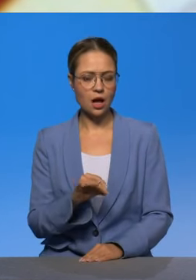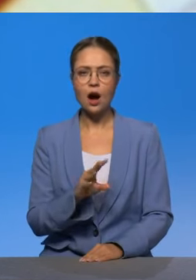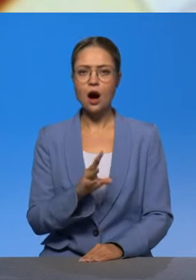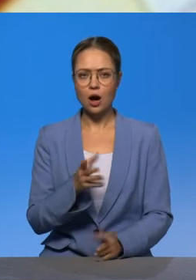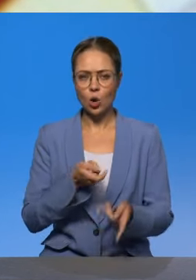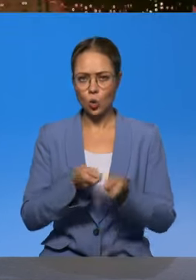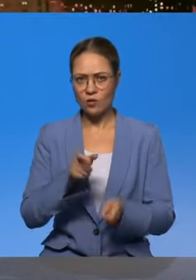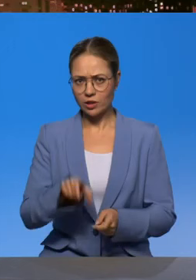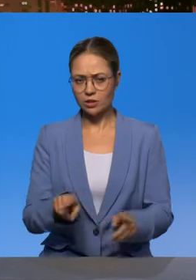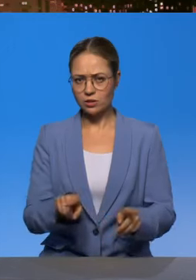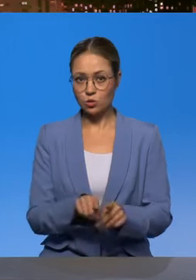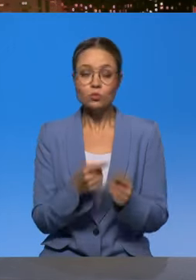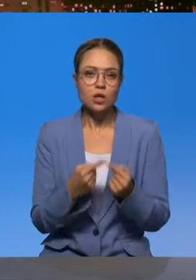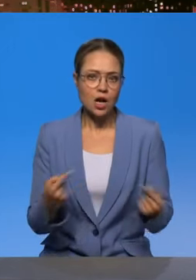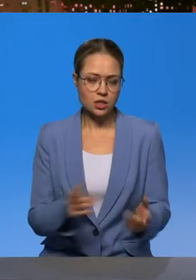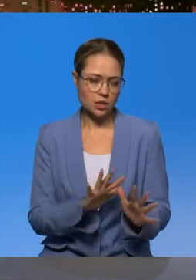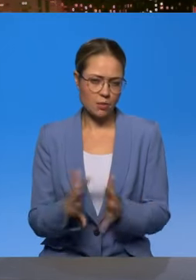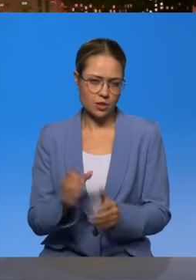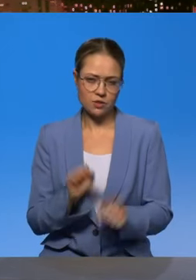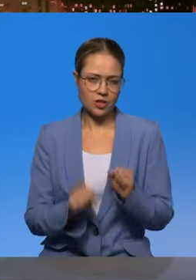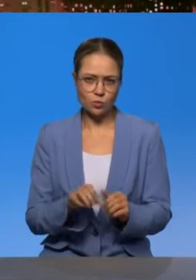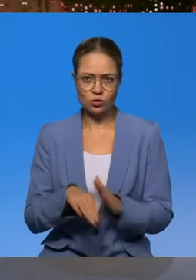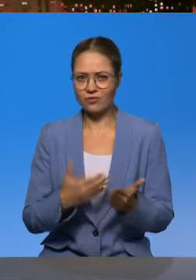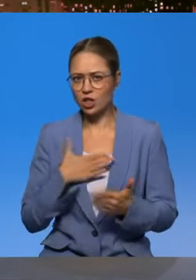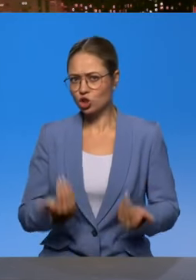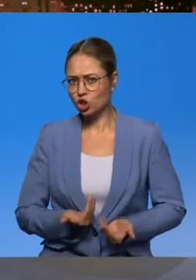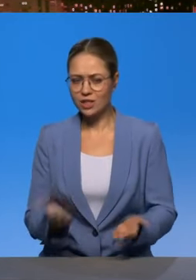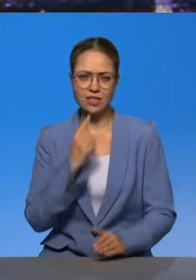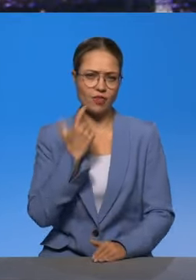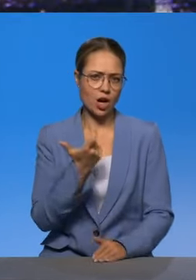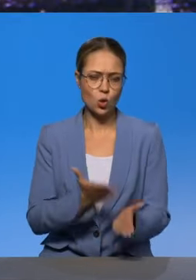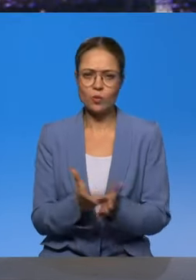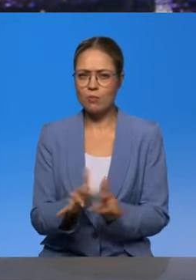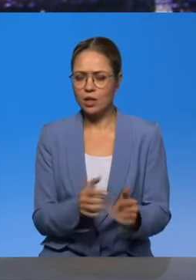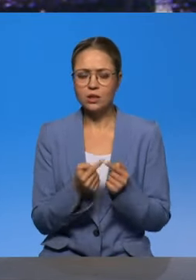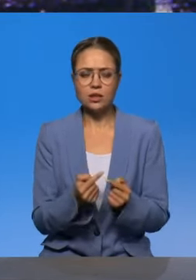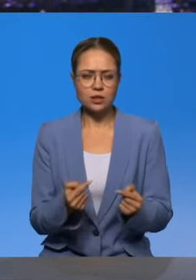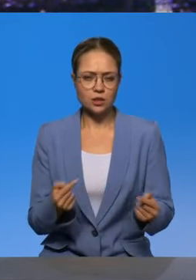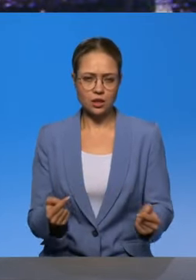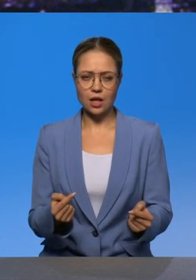там, происходят разные события там, да, в нашей жизни, в экономике, там, в политике, еще что-то.